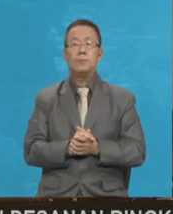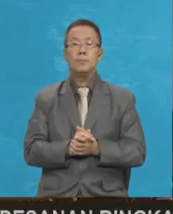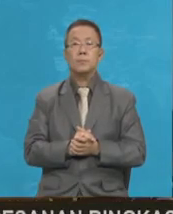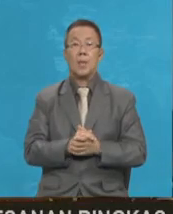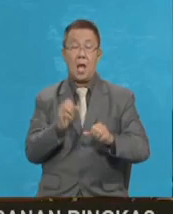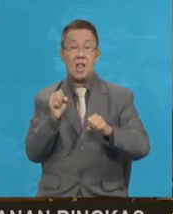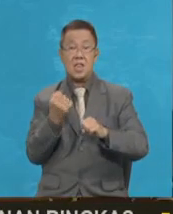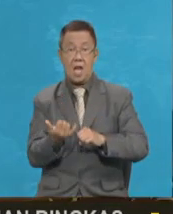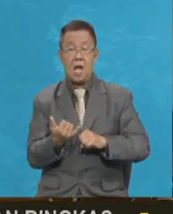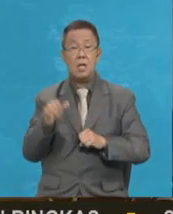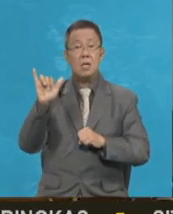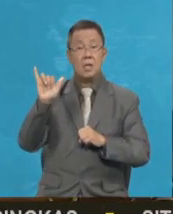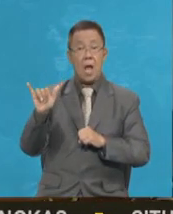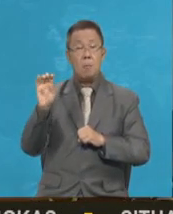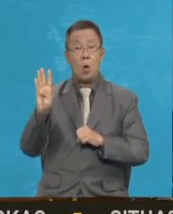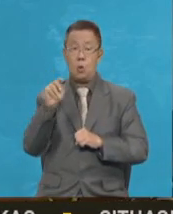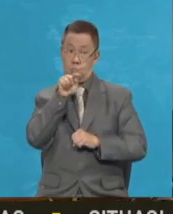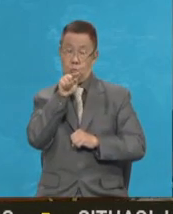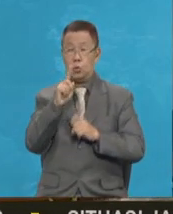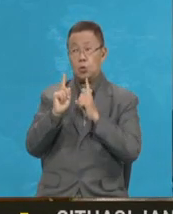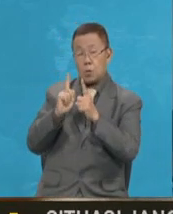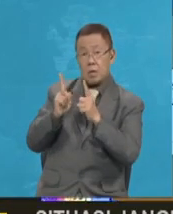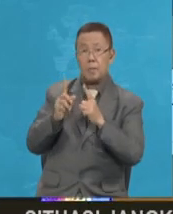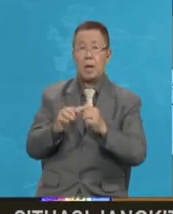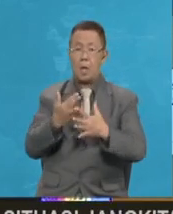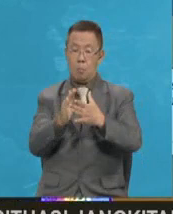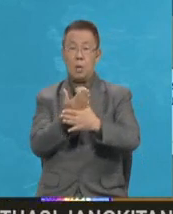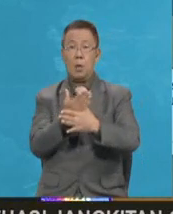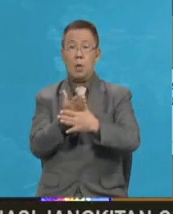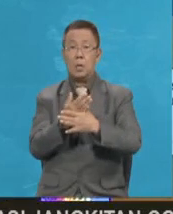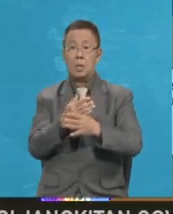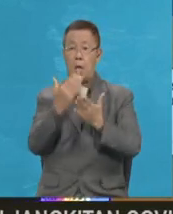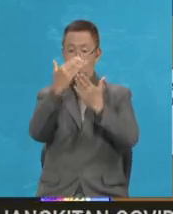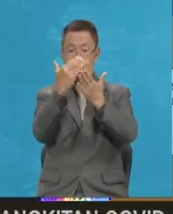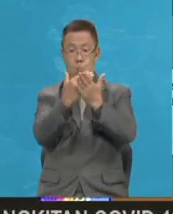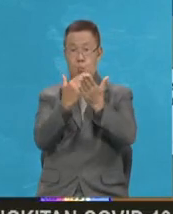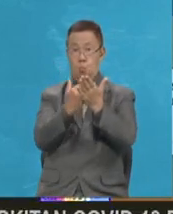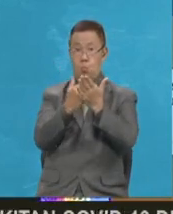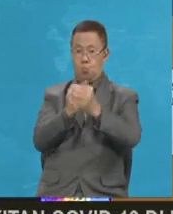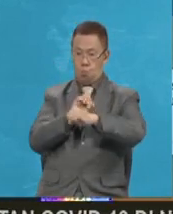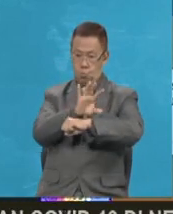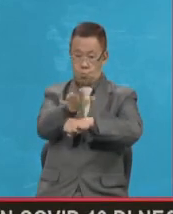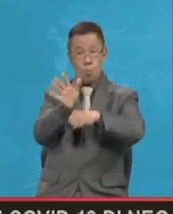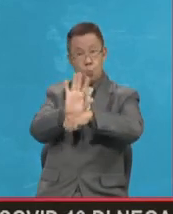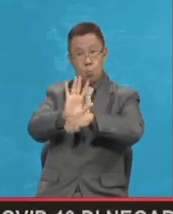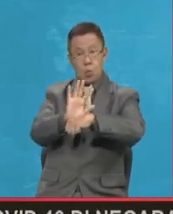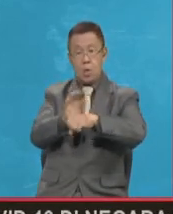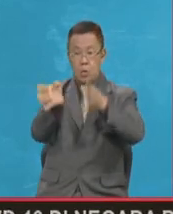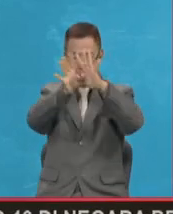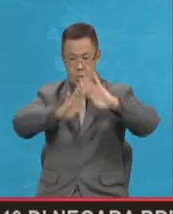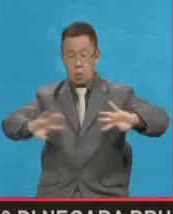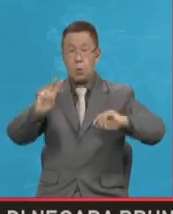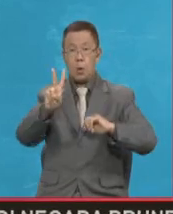sementara itu yang berformat dalam pembentangan nya antara lain mengungsikan tujuan majelis penasihat perniagaan Ocean